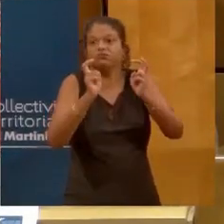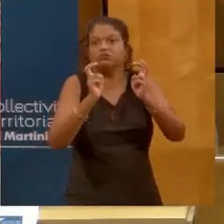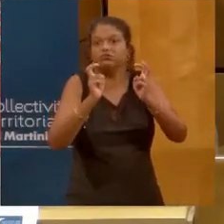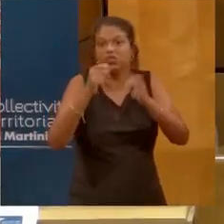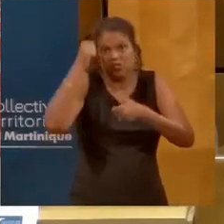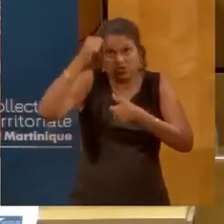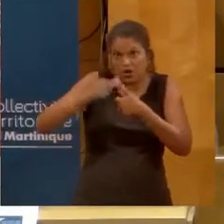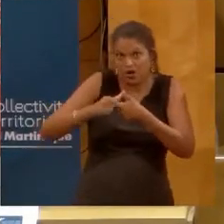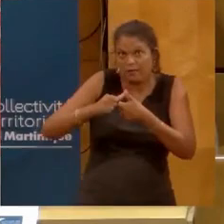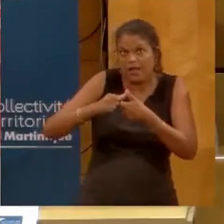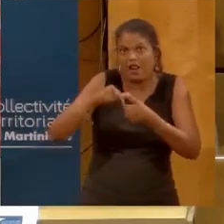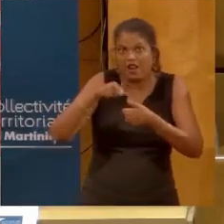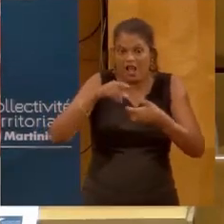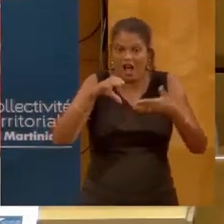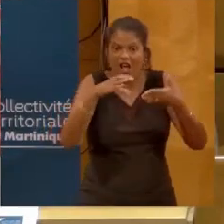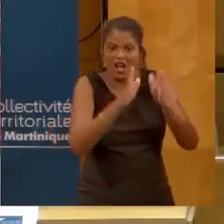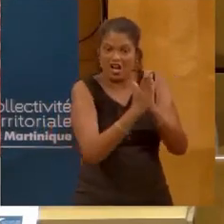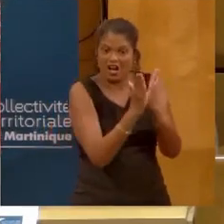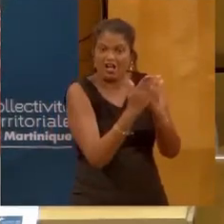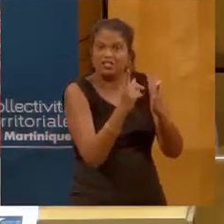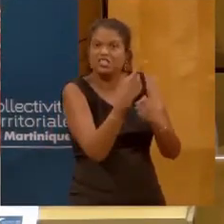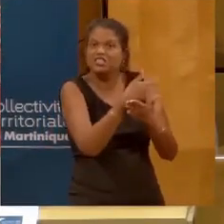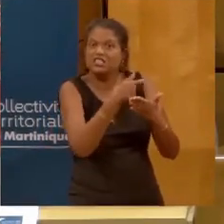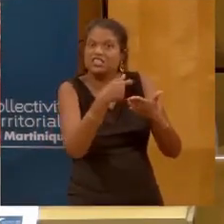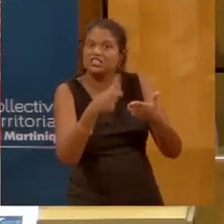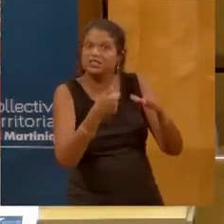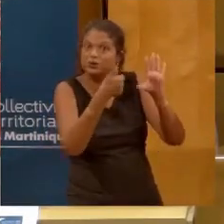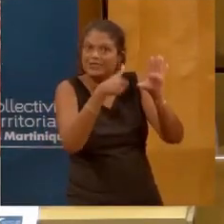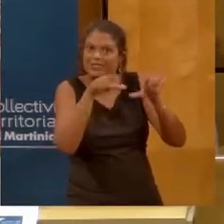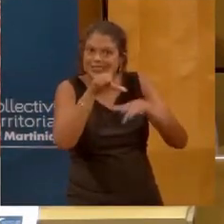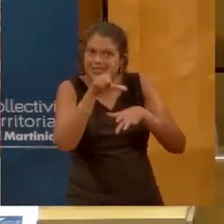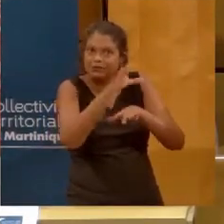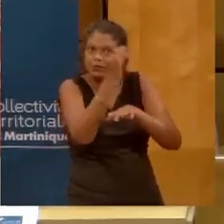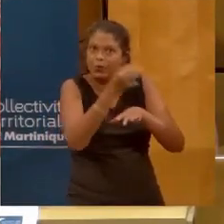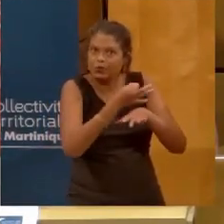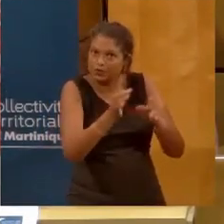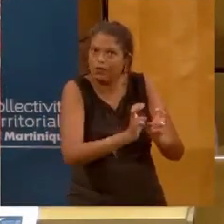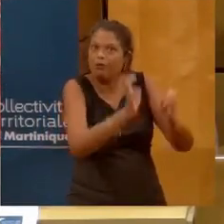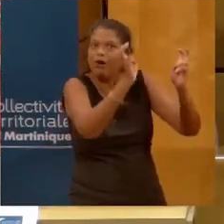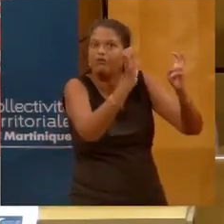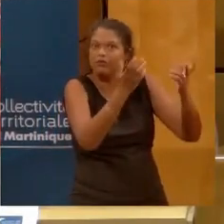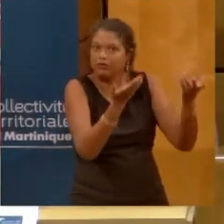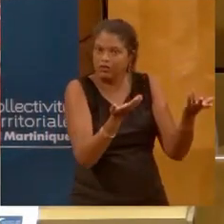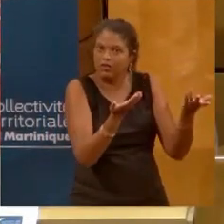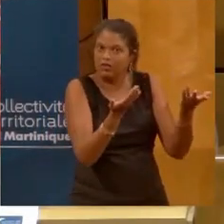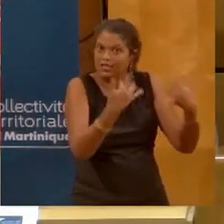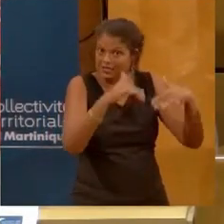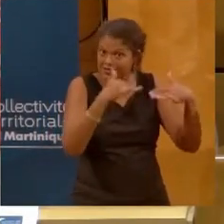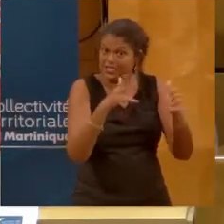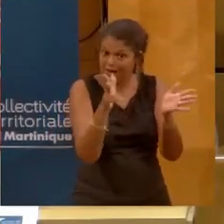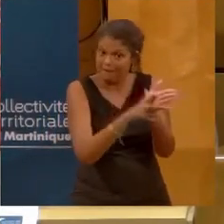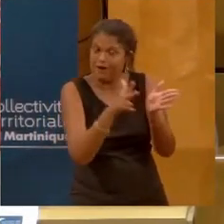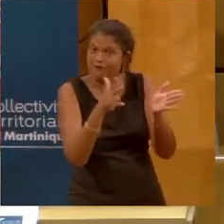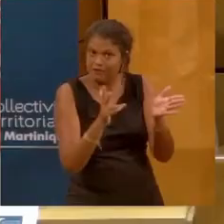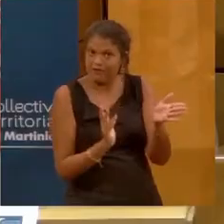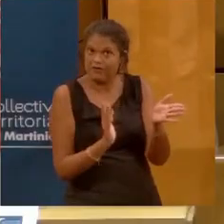cartes grises, près de 77% d'augmentation, qui sont déjà entrés en vigueur.